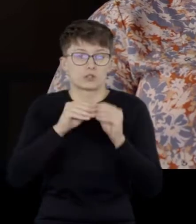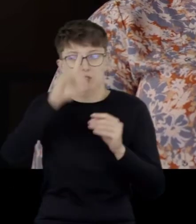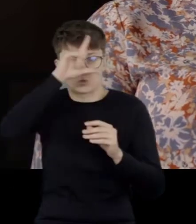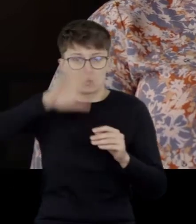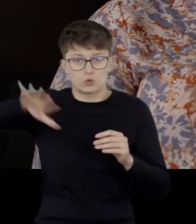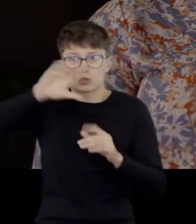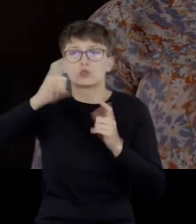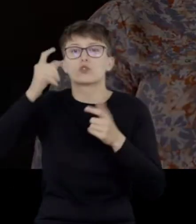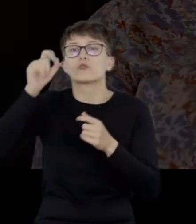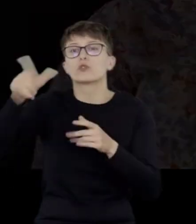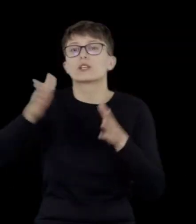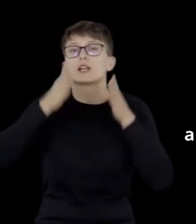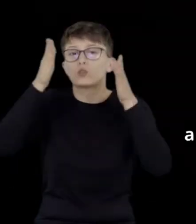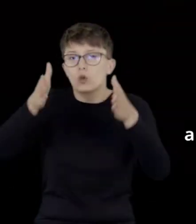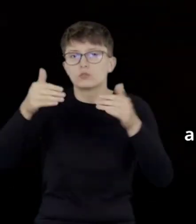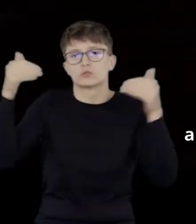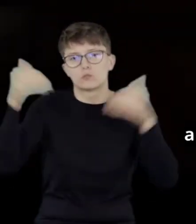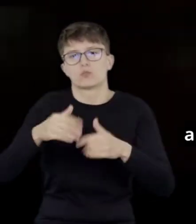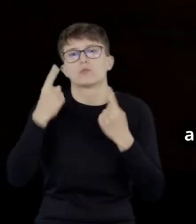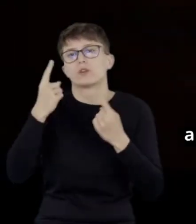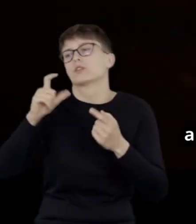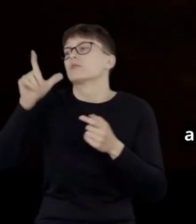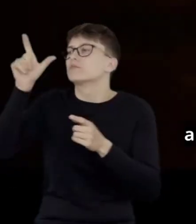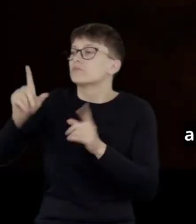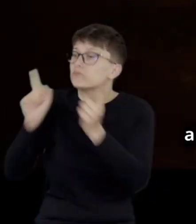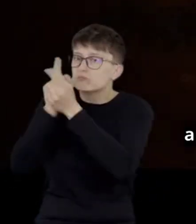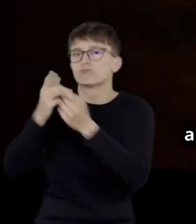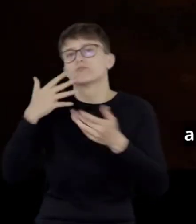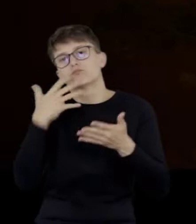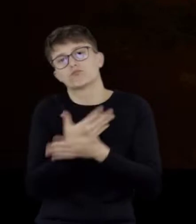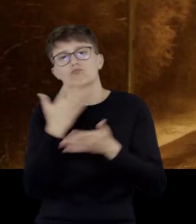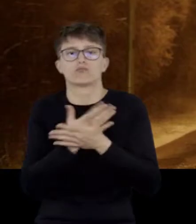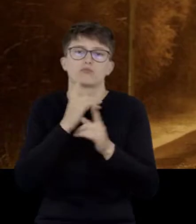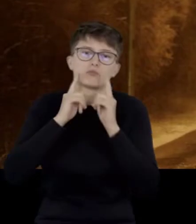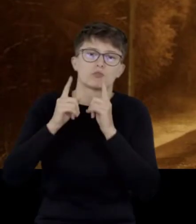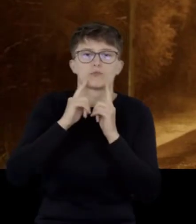ci wszyscy ludzie są w drodze, a my możemy im tylko jedynie towarzyszyć w tej drodze.